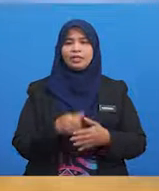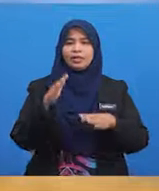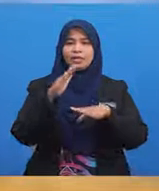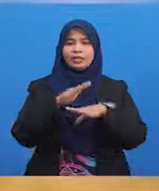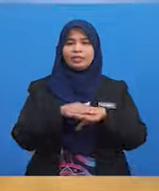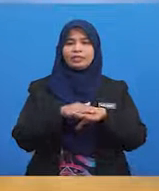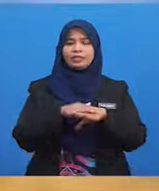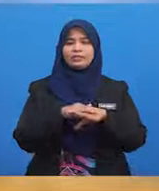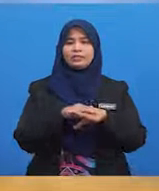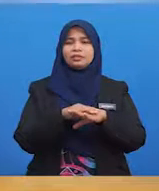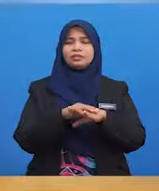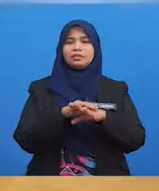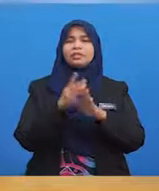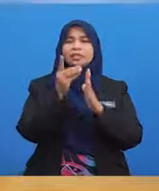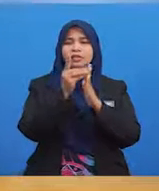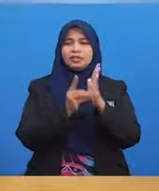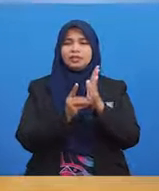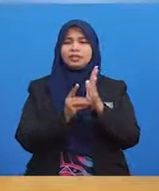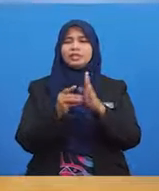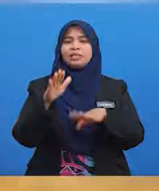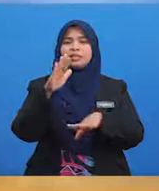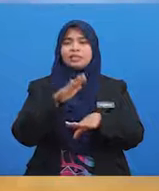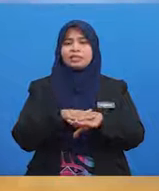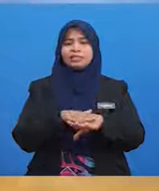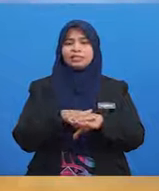atas, di atas,